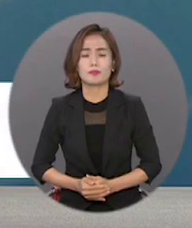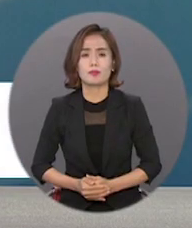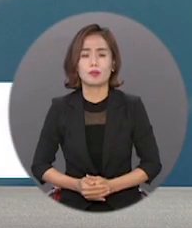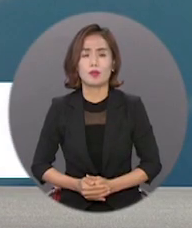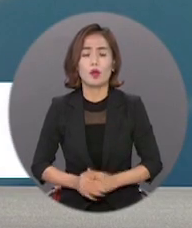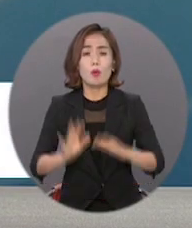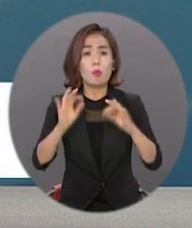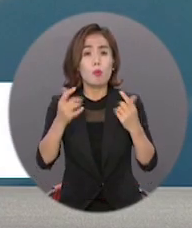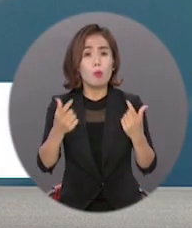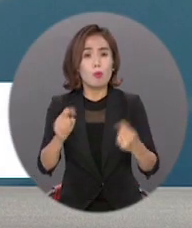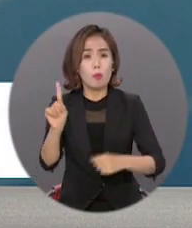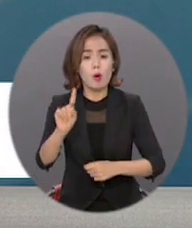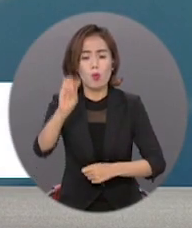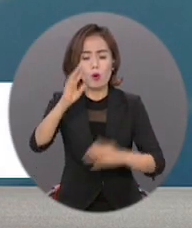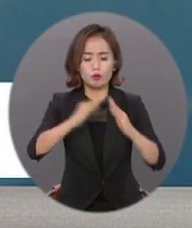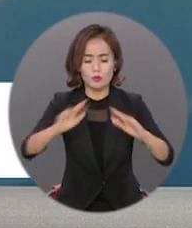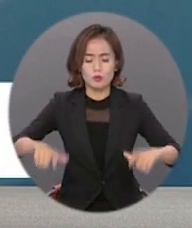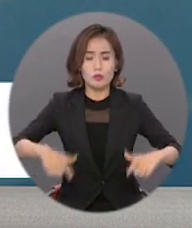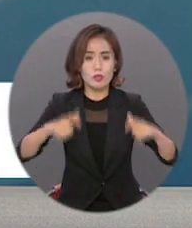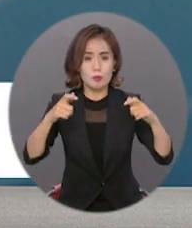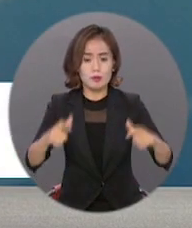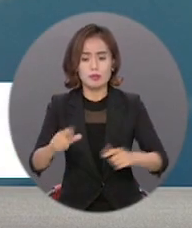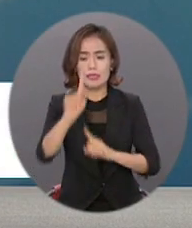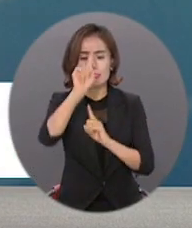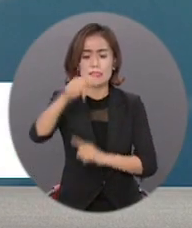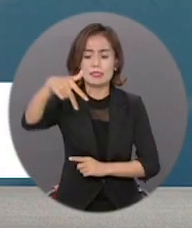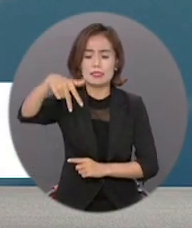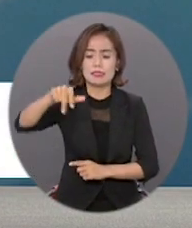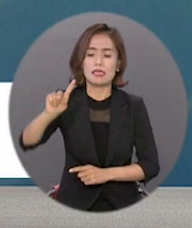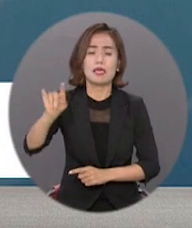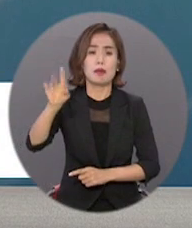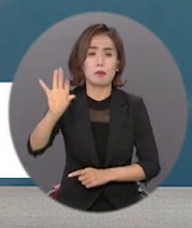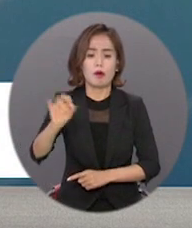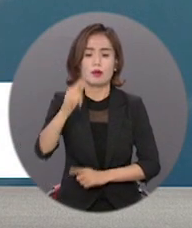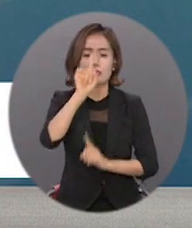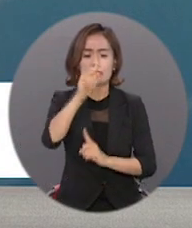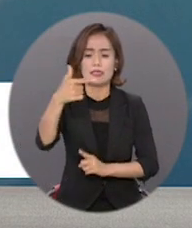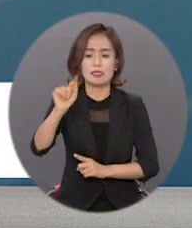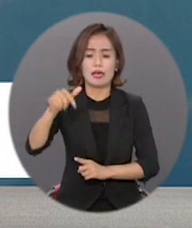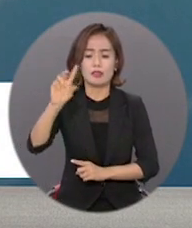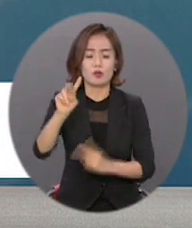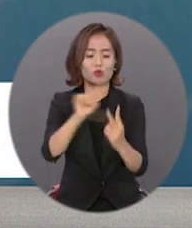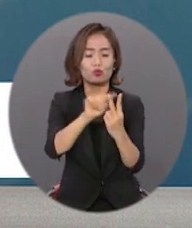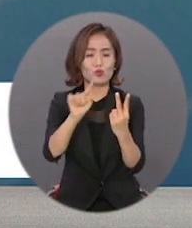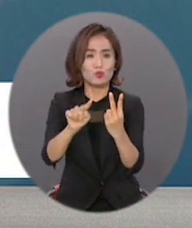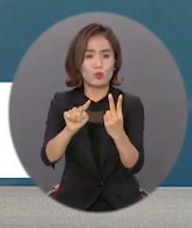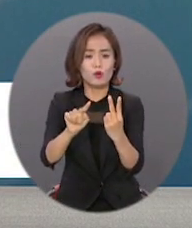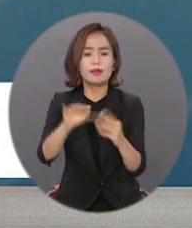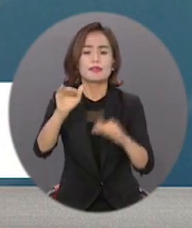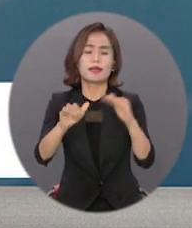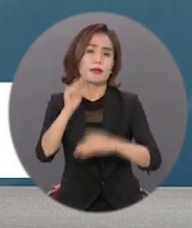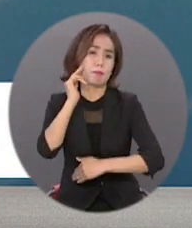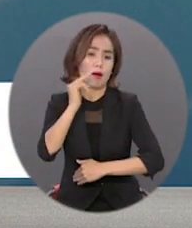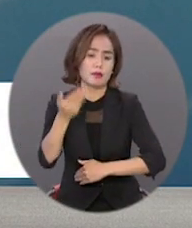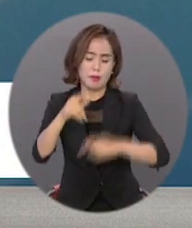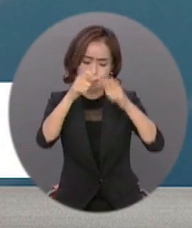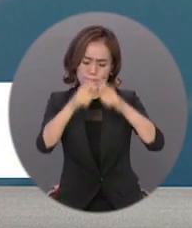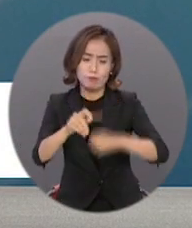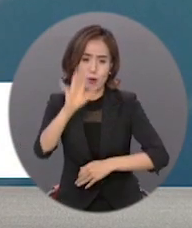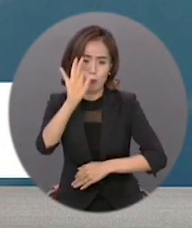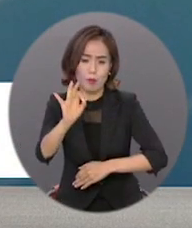앞서 보신 것처럼 광주 전남에서는 이재명 후보와 이낙연 후보의 양강 구도가 뚜렷해 찜한 세부적으로 살펴보면